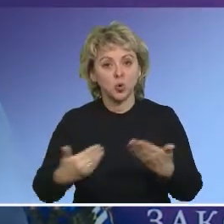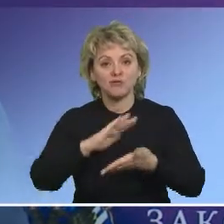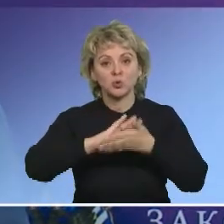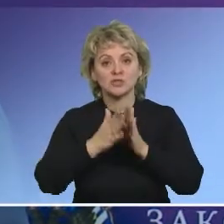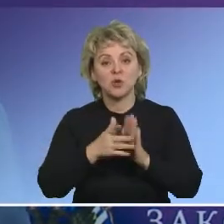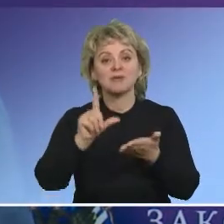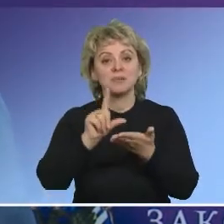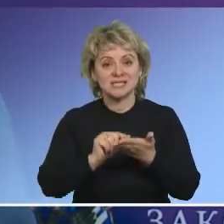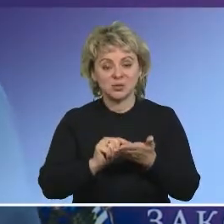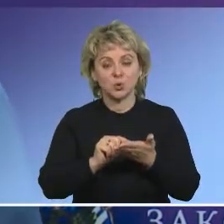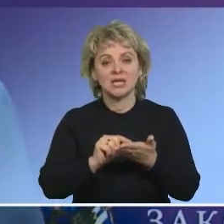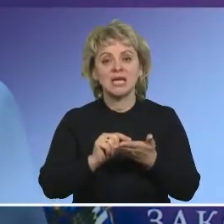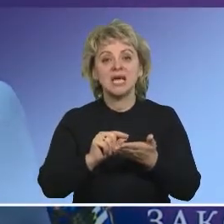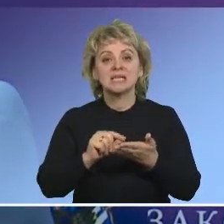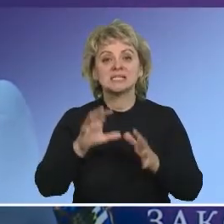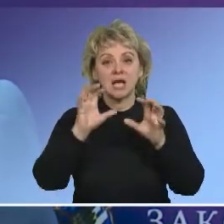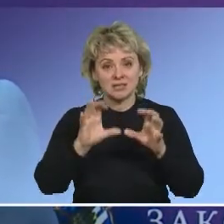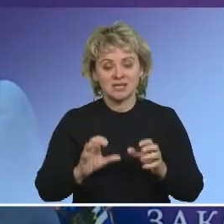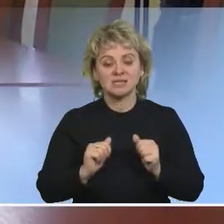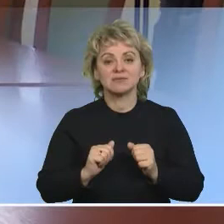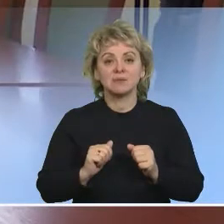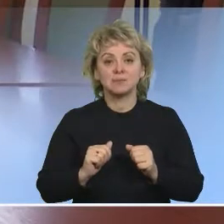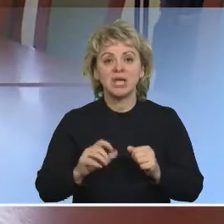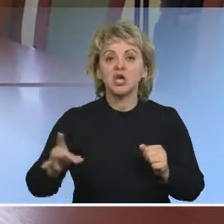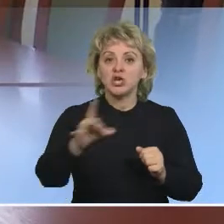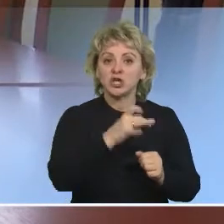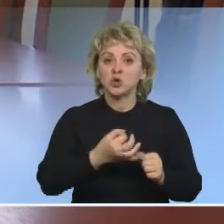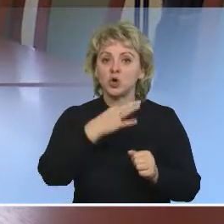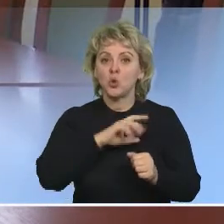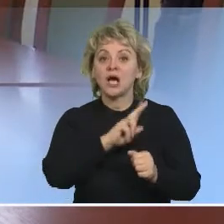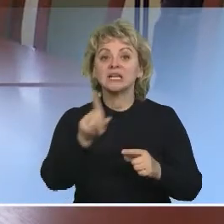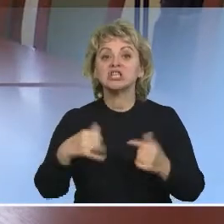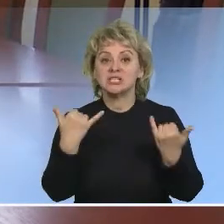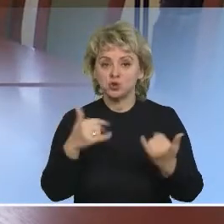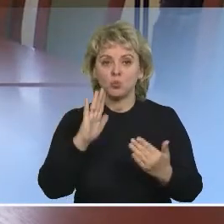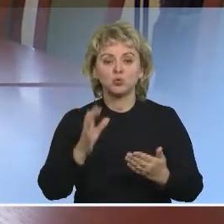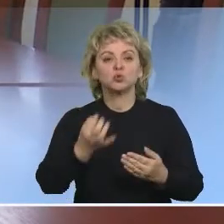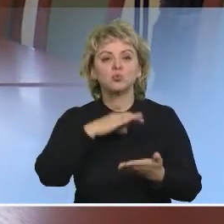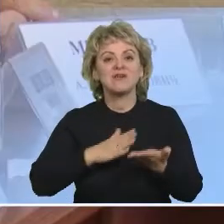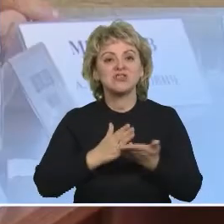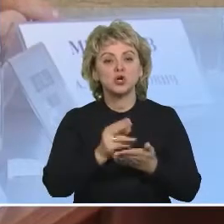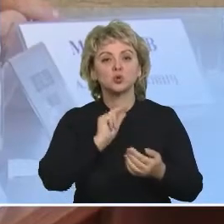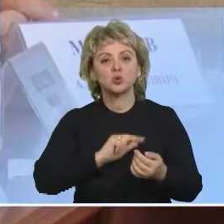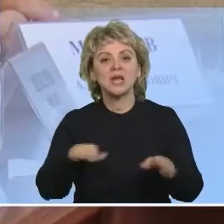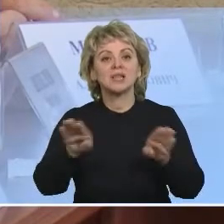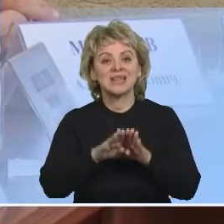условия пенсионного законодательства. Региональными льготами, как и сейчас, будут пользоваться